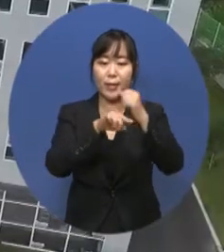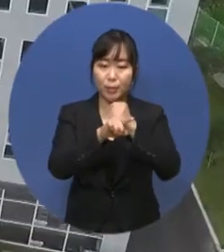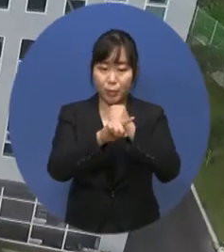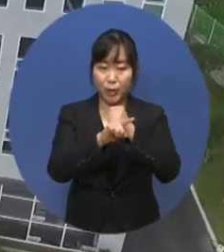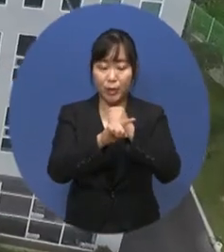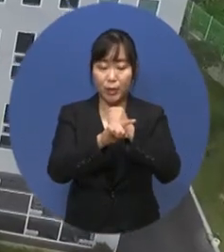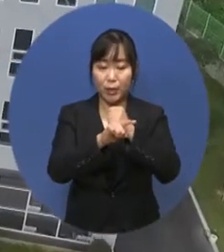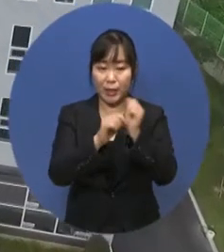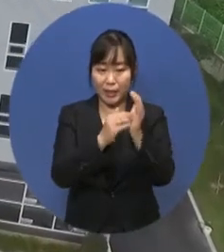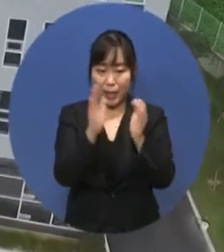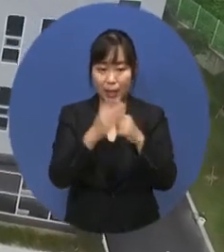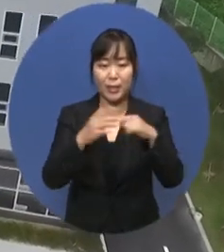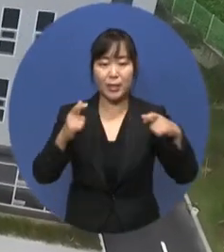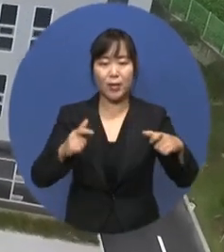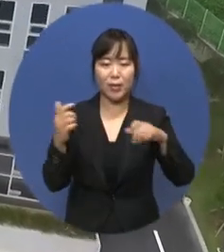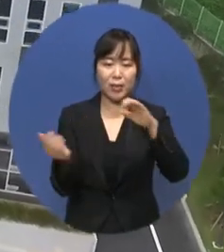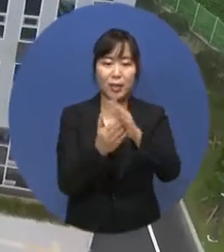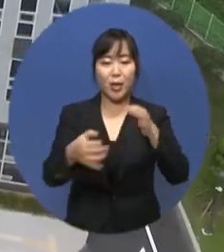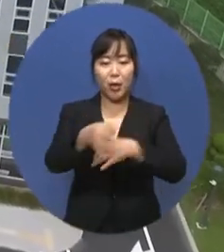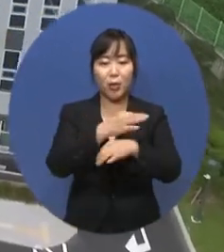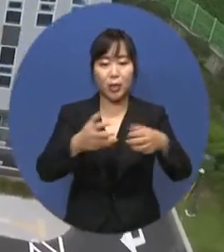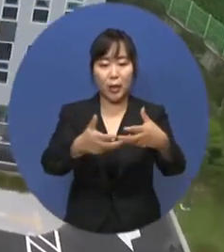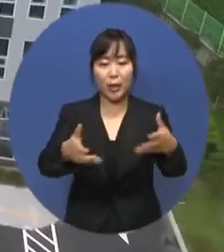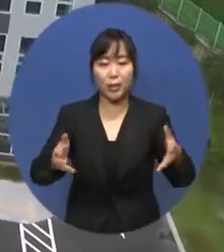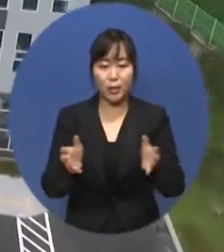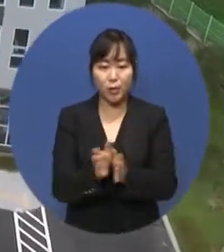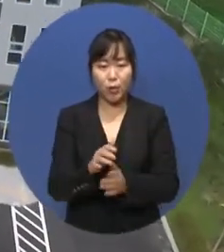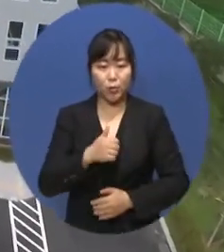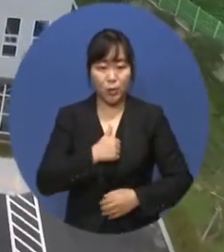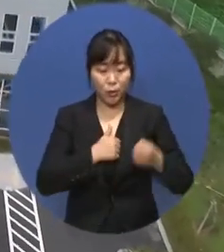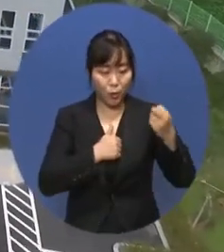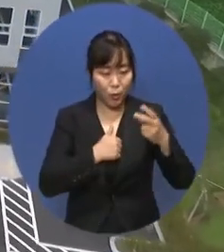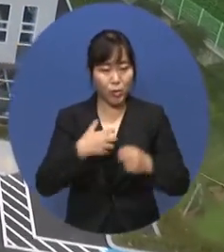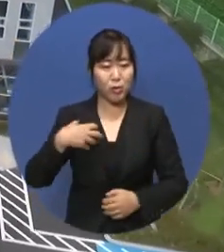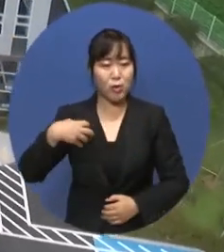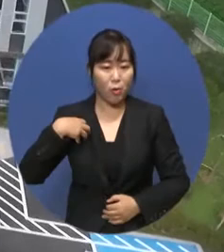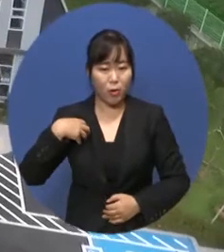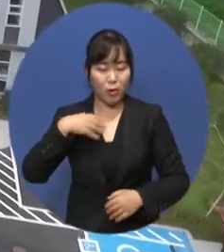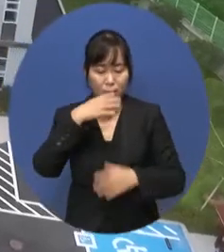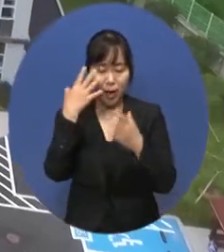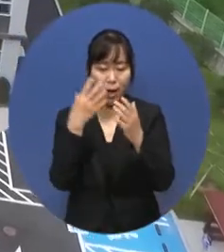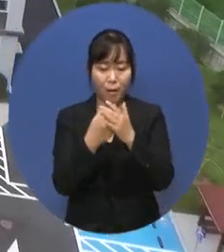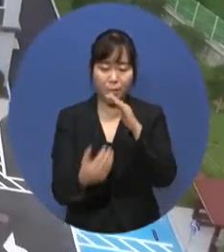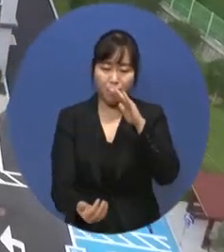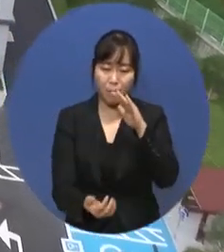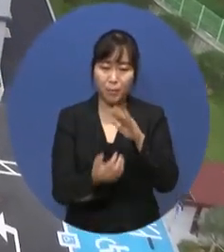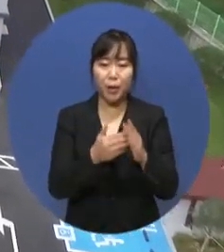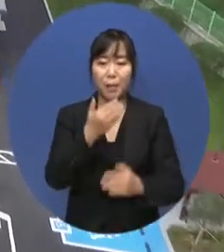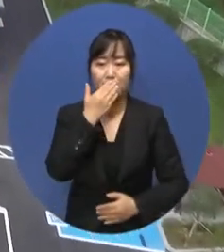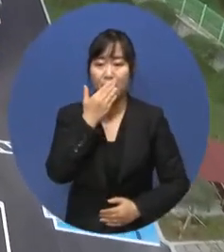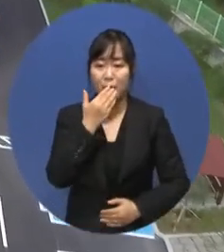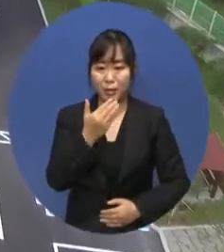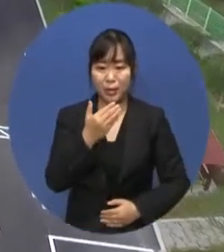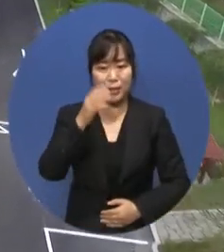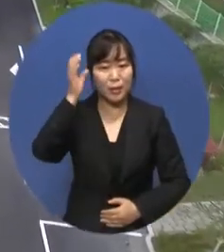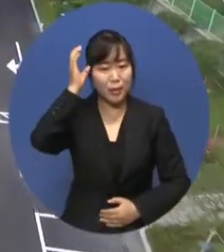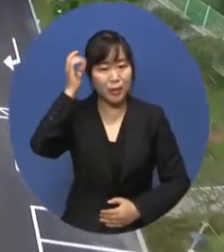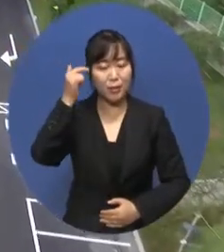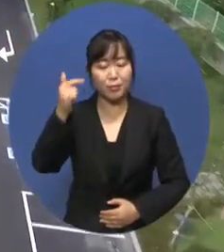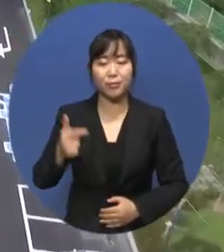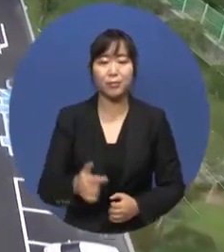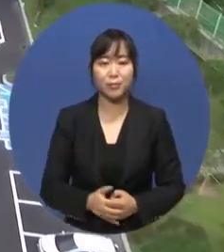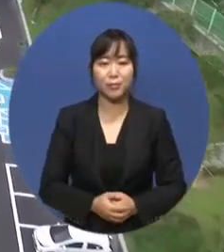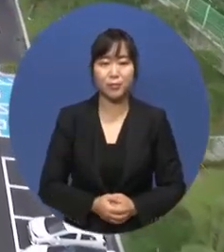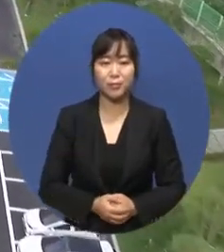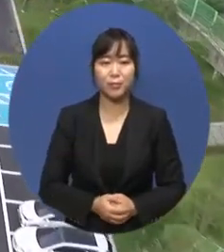넘어 지역 최대 경제단체로서의 위상은 물론 역할을 다 할 수 있을지 기대가 모아지고